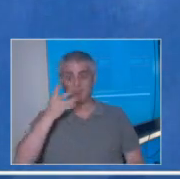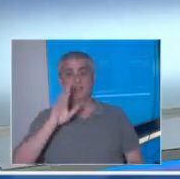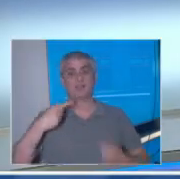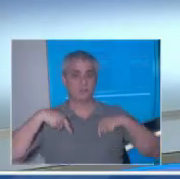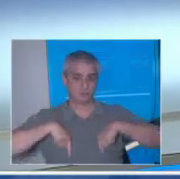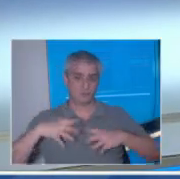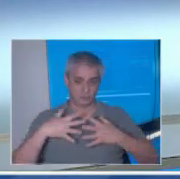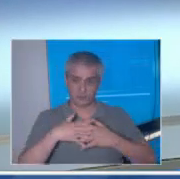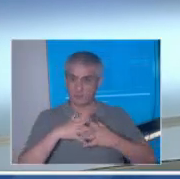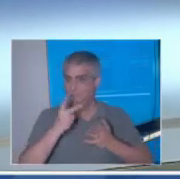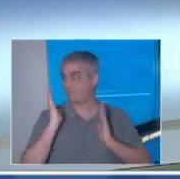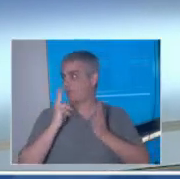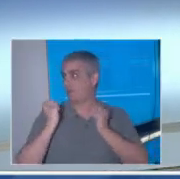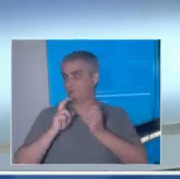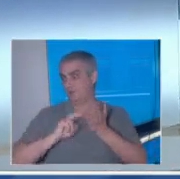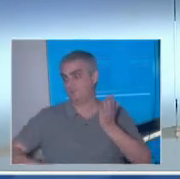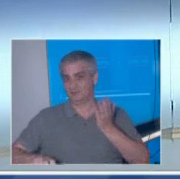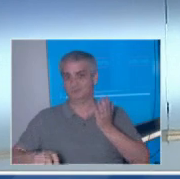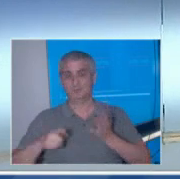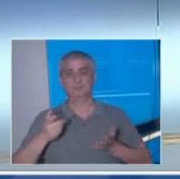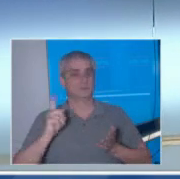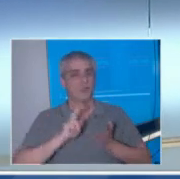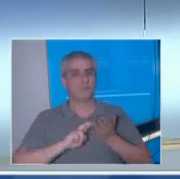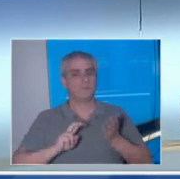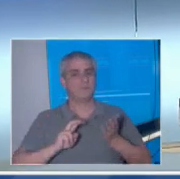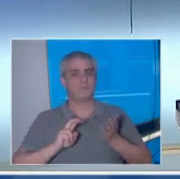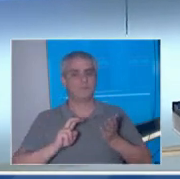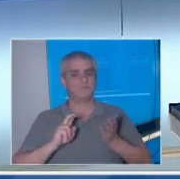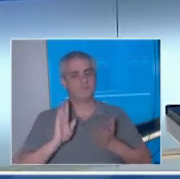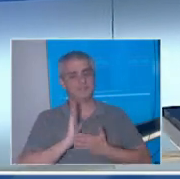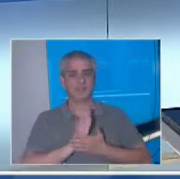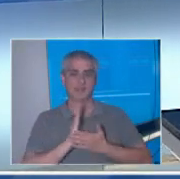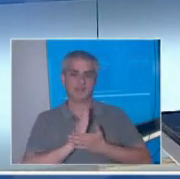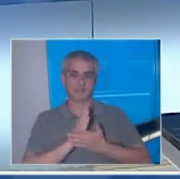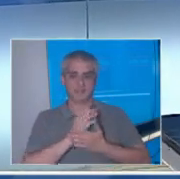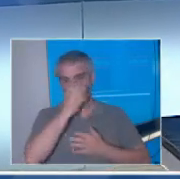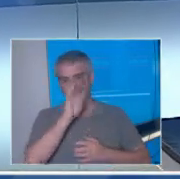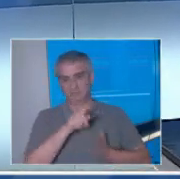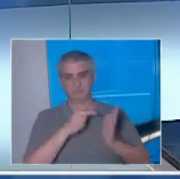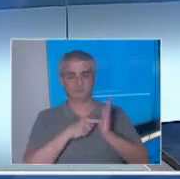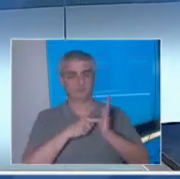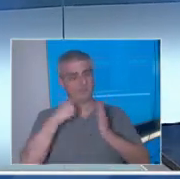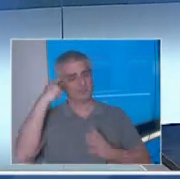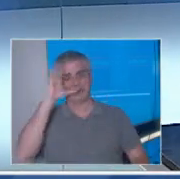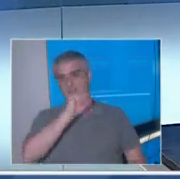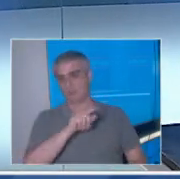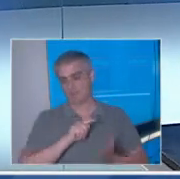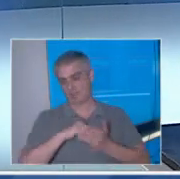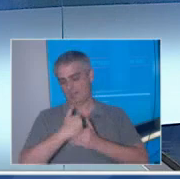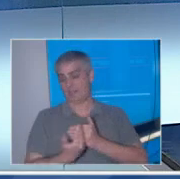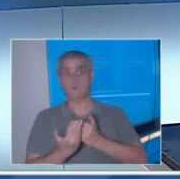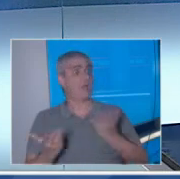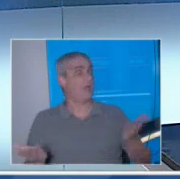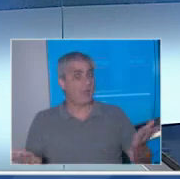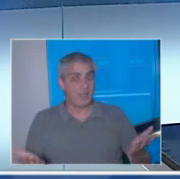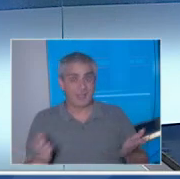יושב ראש קואליציה... הראש שלה כל כך קשה, היא פרשה. כן, היא לא פרשה. היא החליטה... לעזוב, מסיבות אידיאולוגיות. אפרופו החמץ. כן,